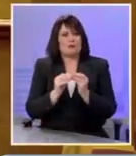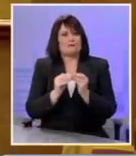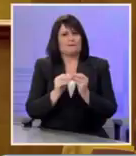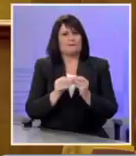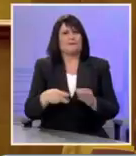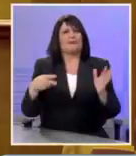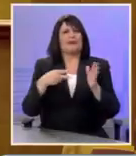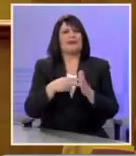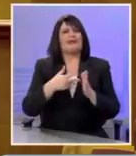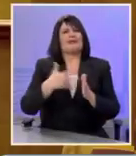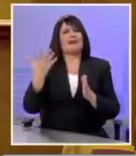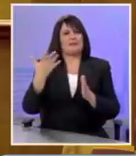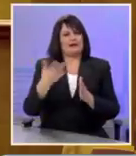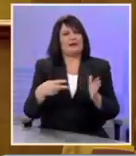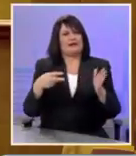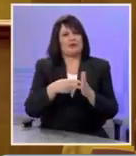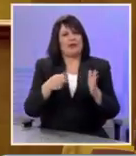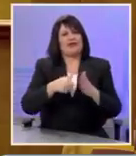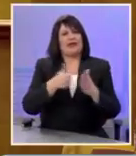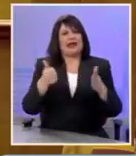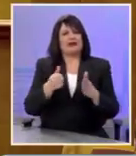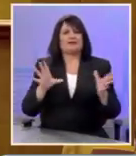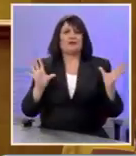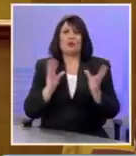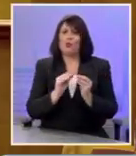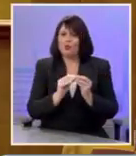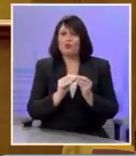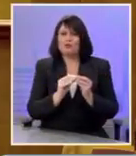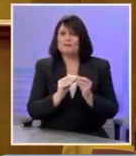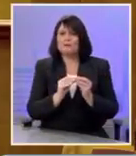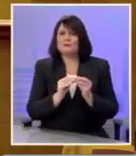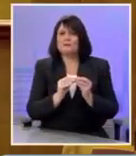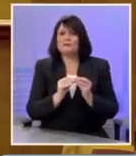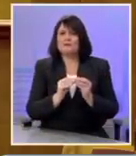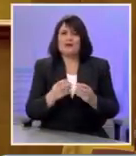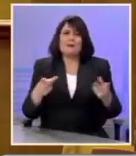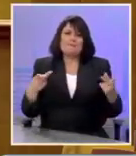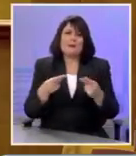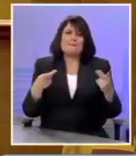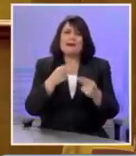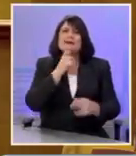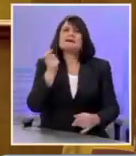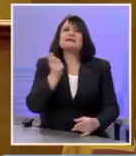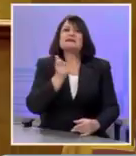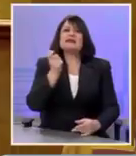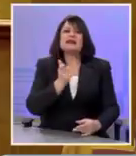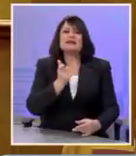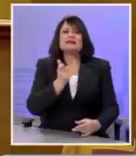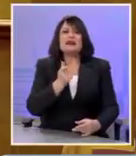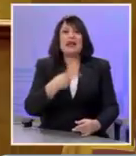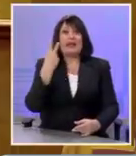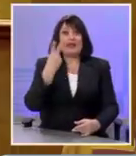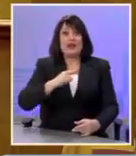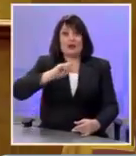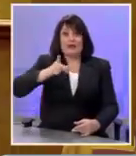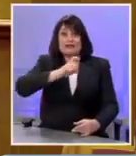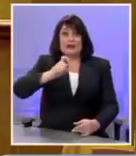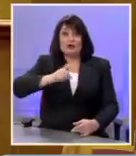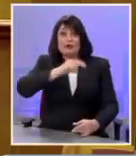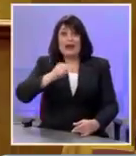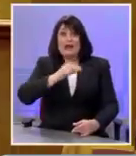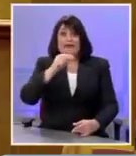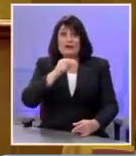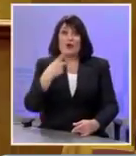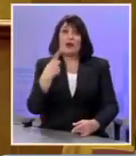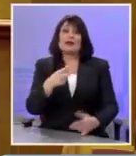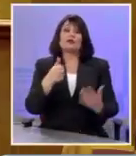το 2015 και το 2016 κόβουν από τις συντάξεις πάνω από 2